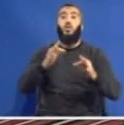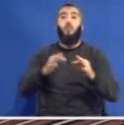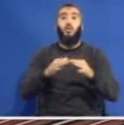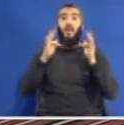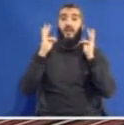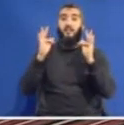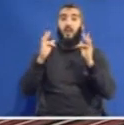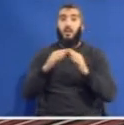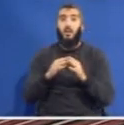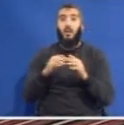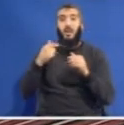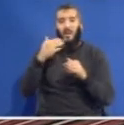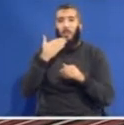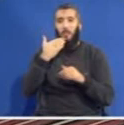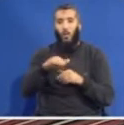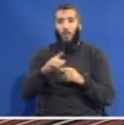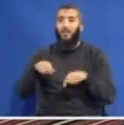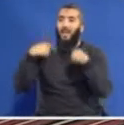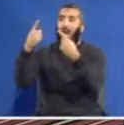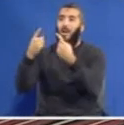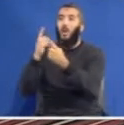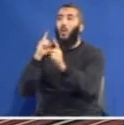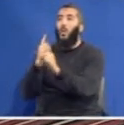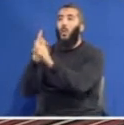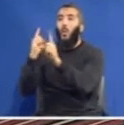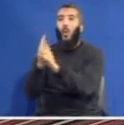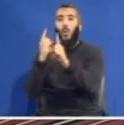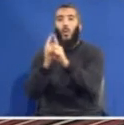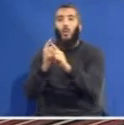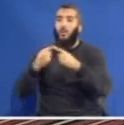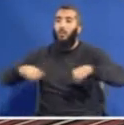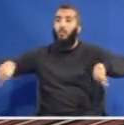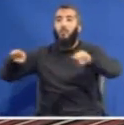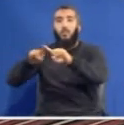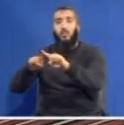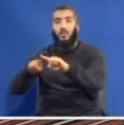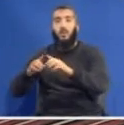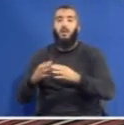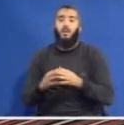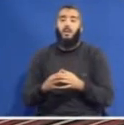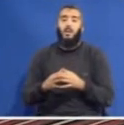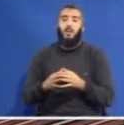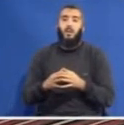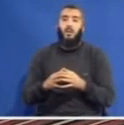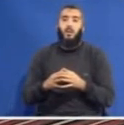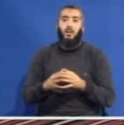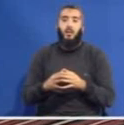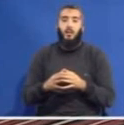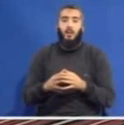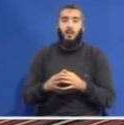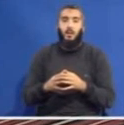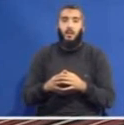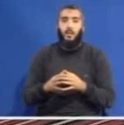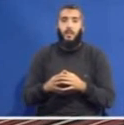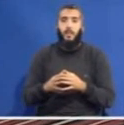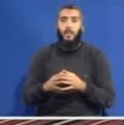ديروا مجمع تاع خير تاع الصلح. وفرقوا الشيء هذا قلنا له راه ما حبناش، قالنا هذا